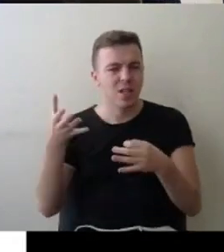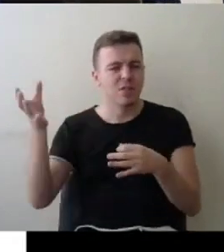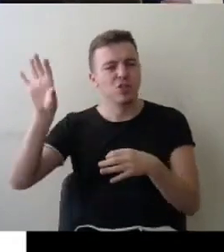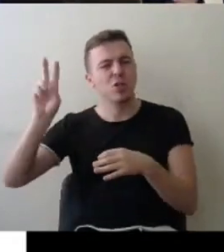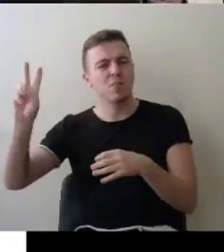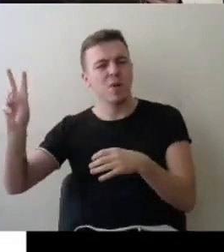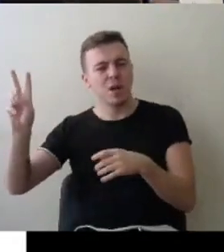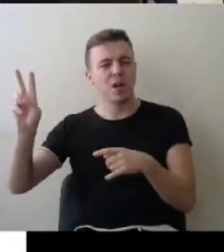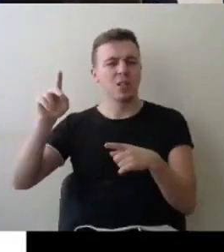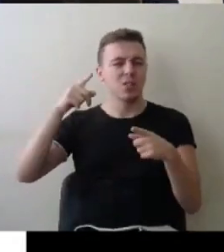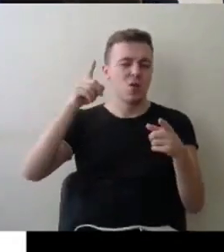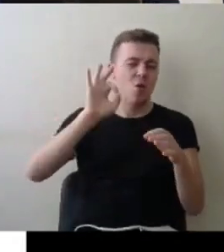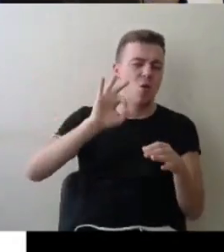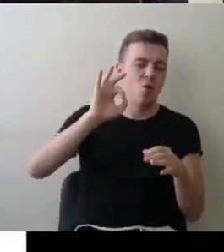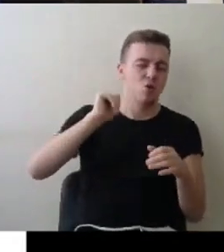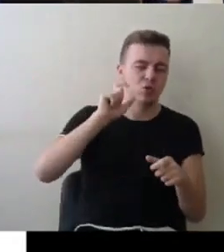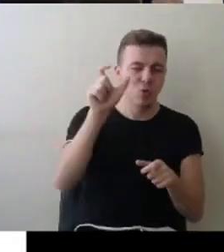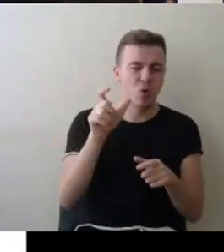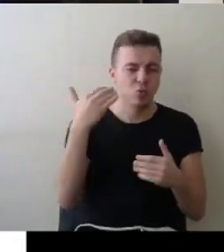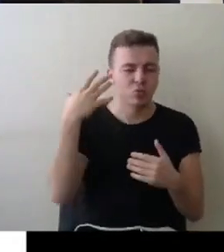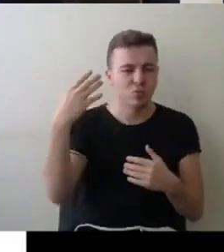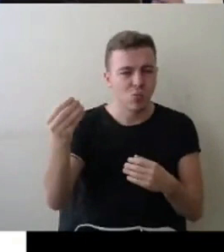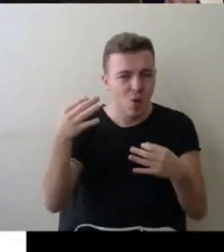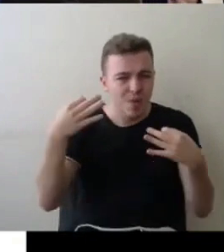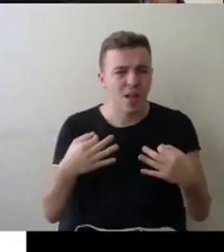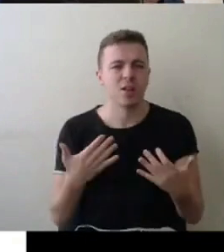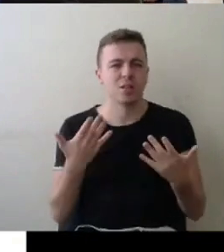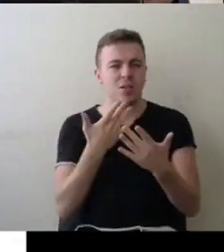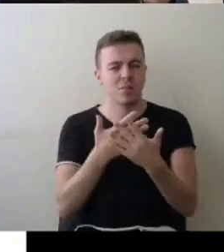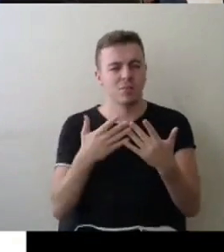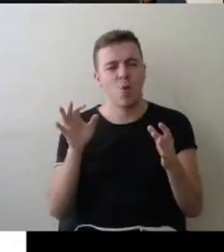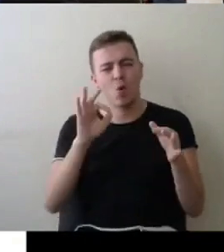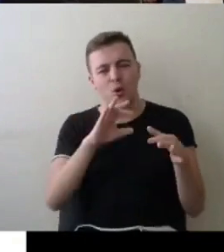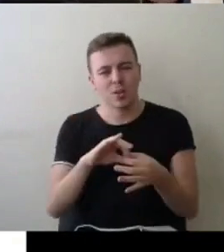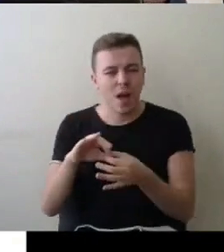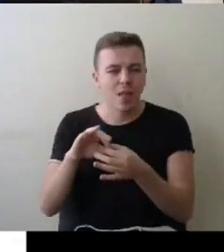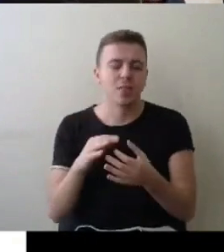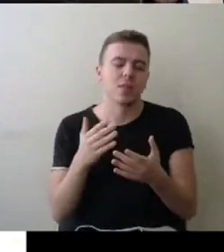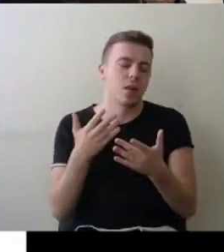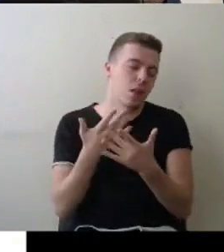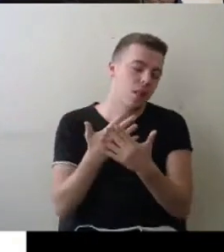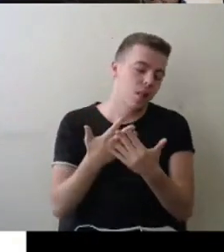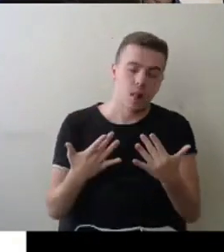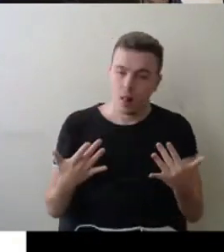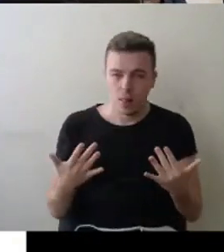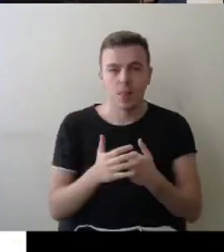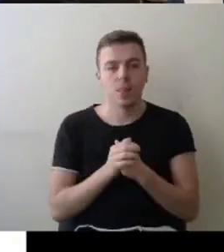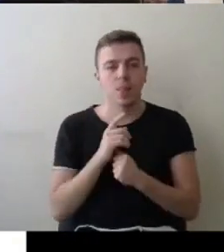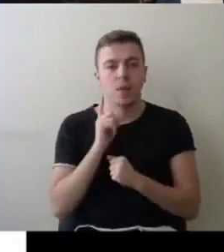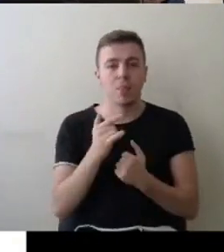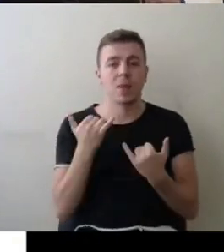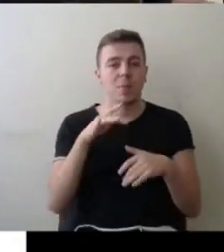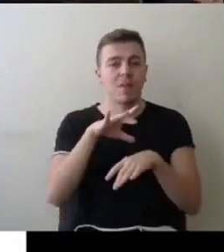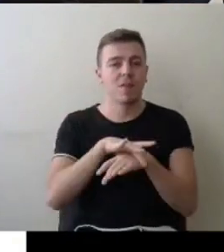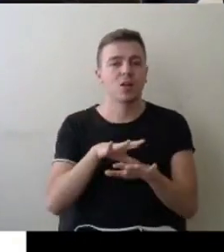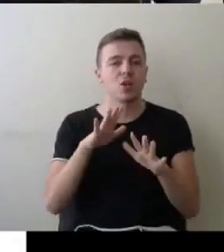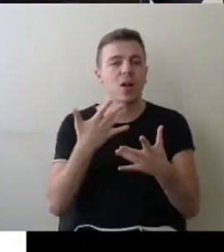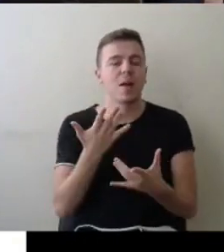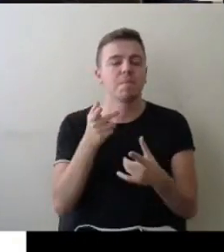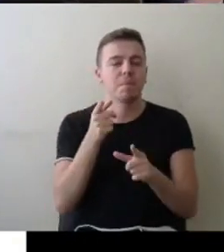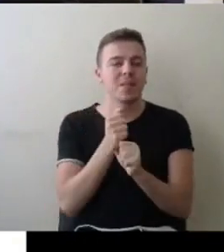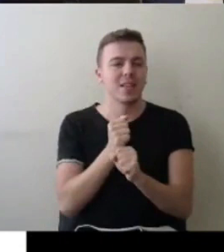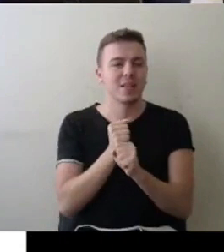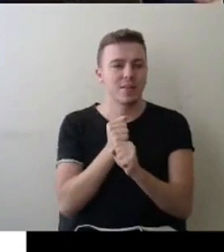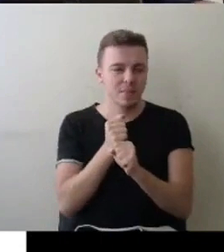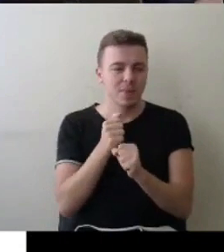žmogaus teisės ir jų santykį, kas čia yra, bet nu, faktiškai kaip tai veikia, kaip, sakykim,